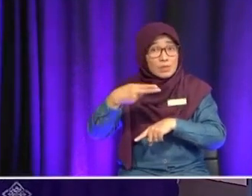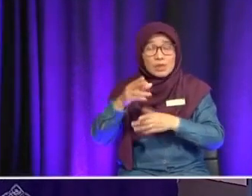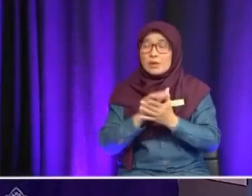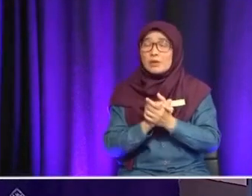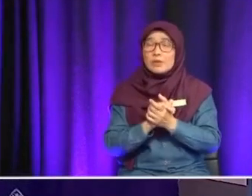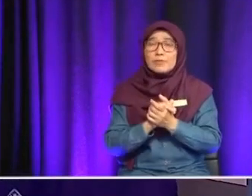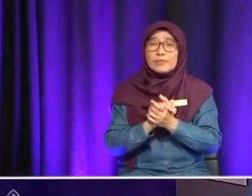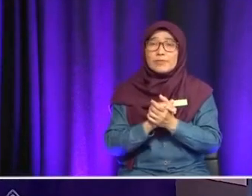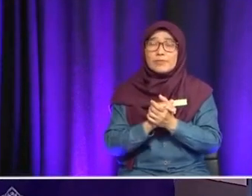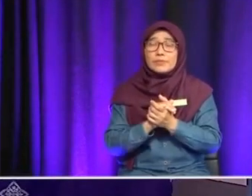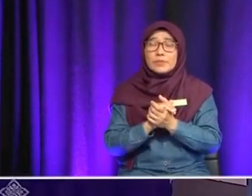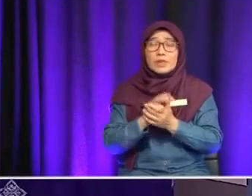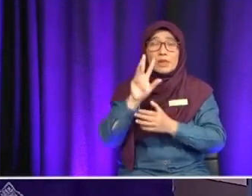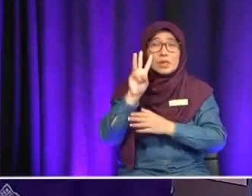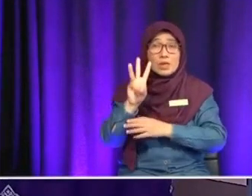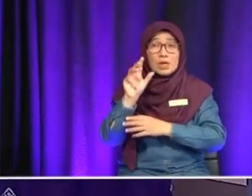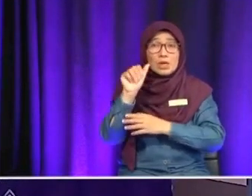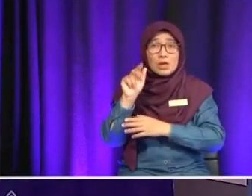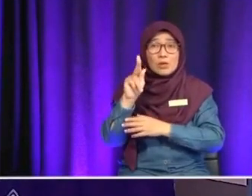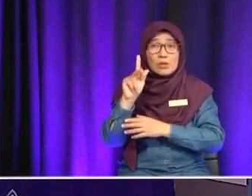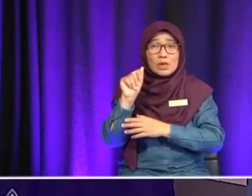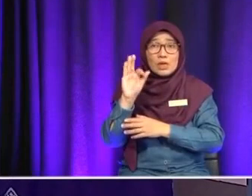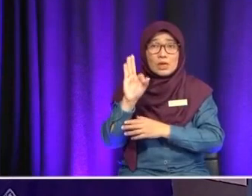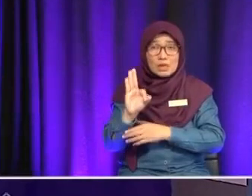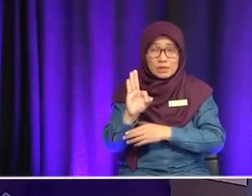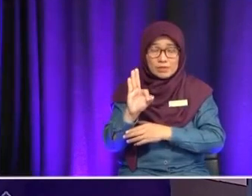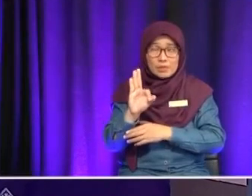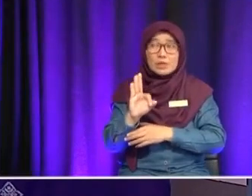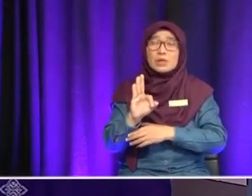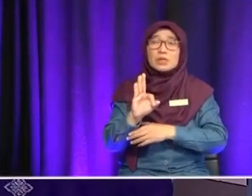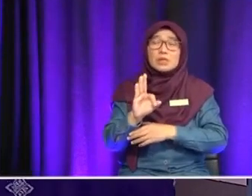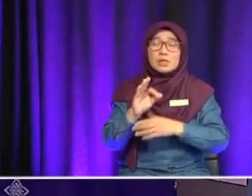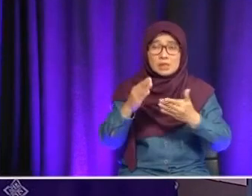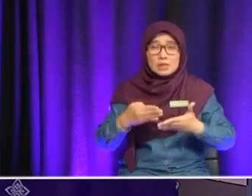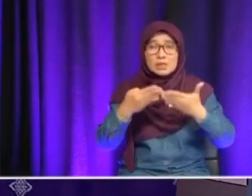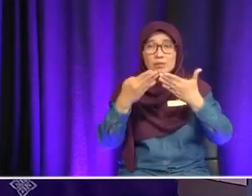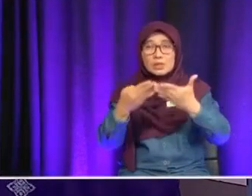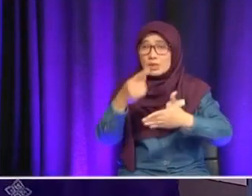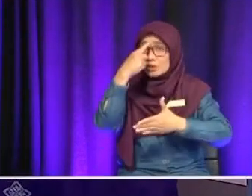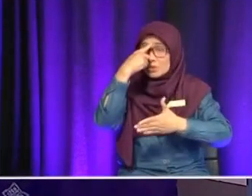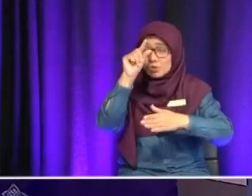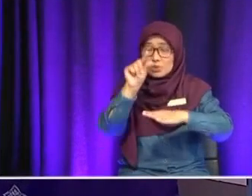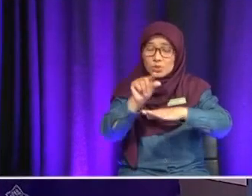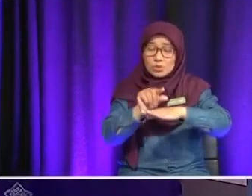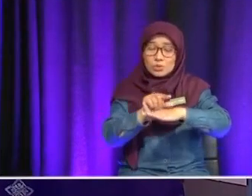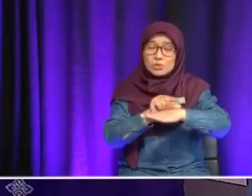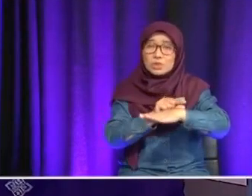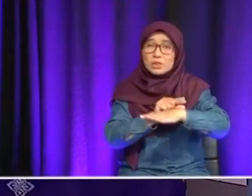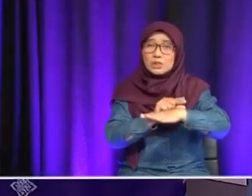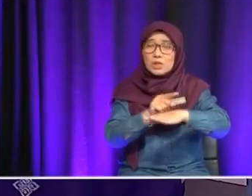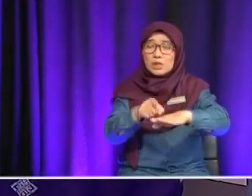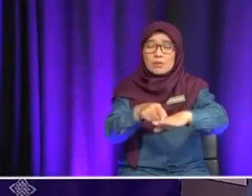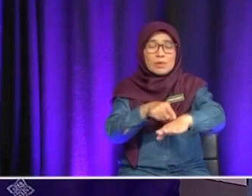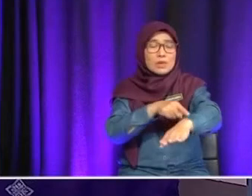mana manfaatnya itu kita untuk kegunaan yang berpanjangan. Dan wakaf ini kita kembalikan,